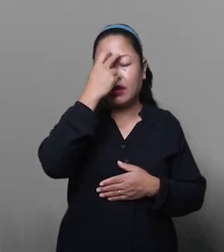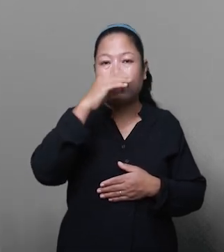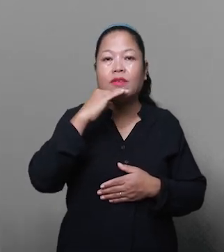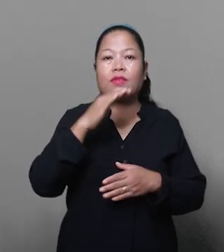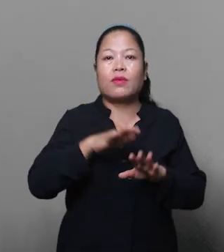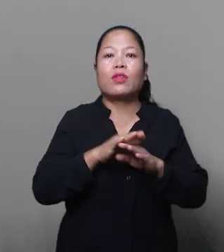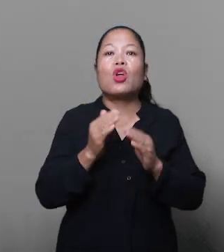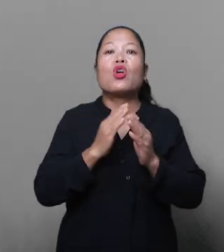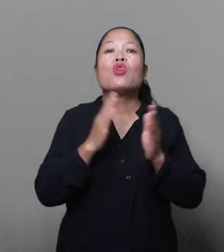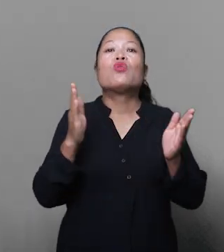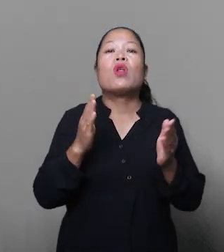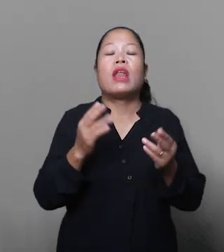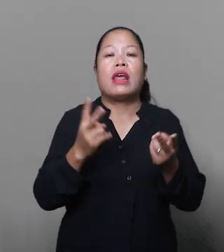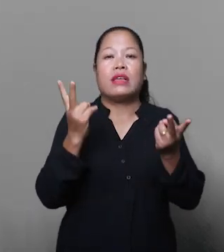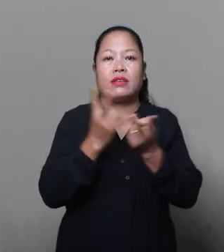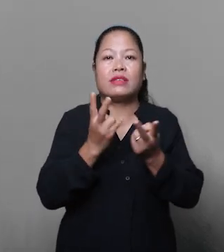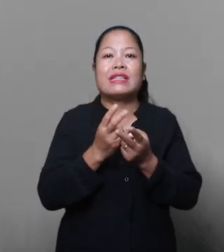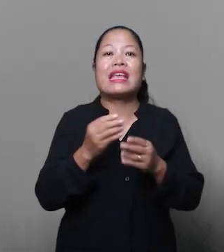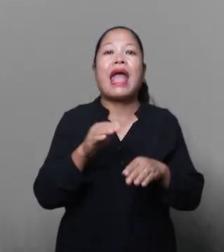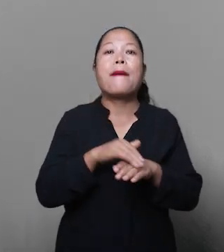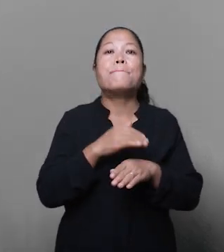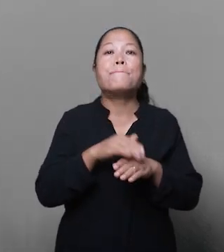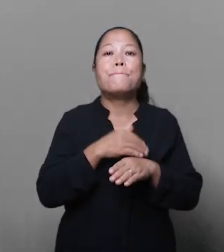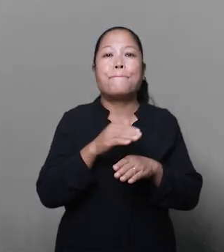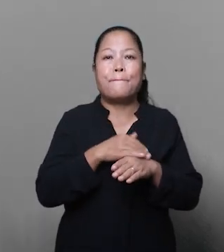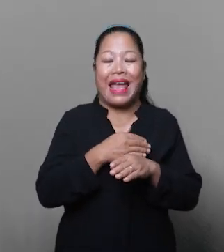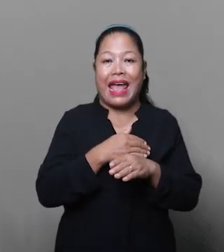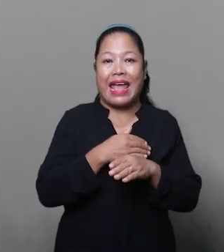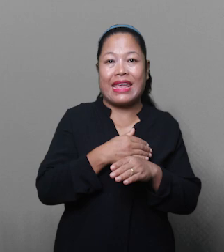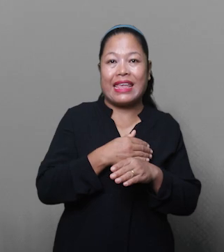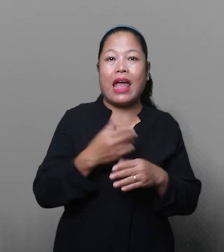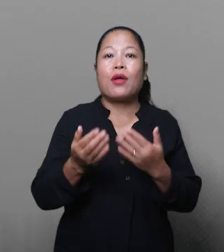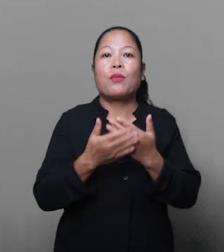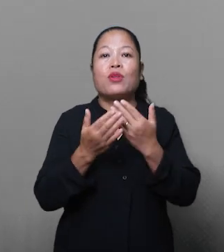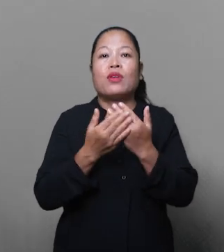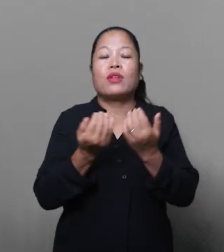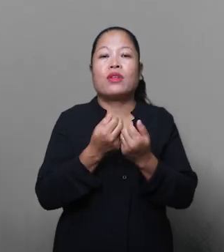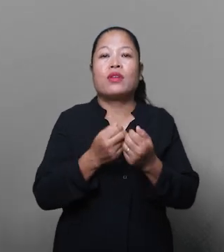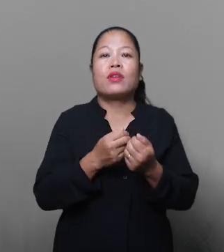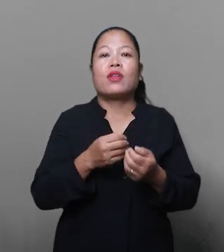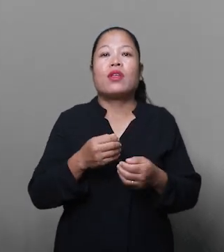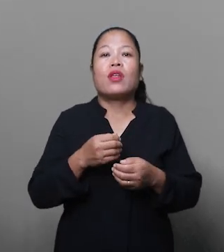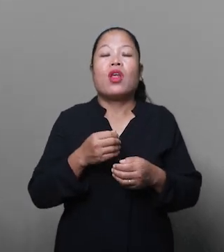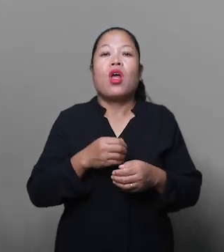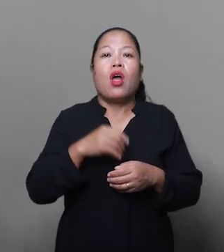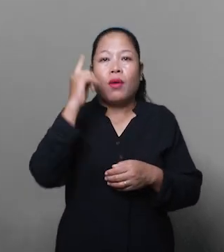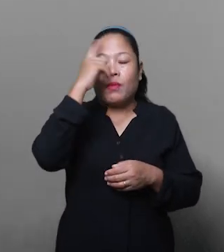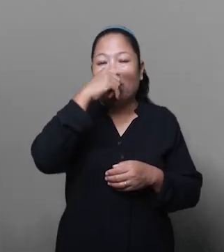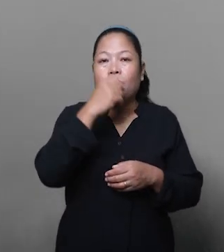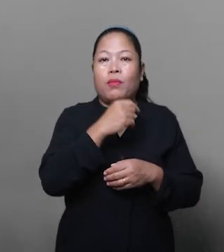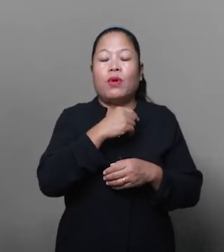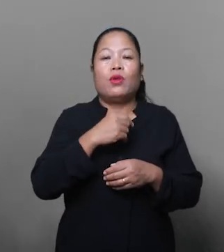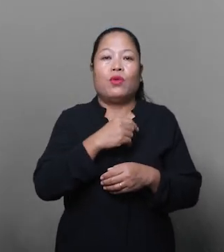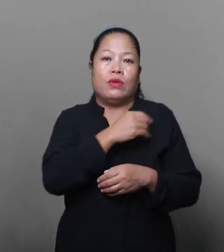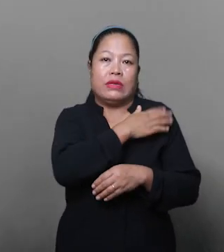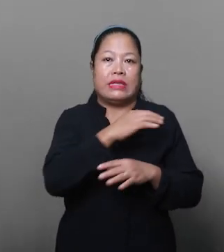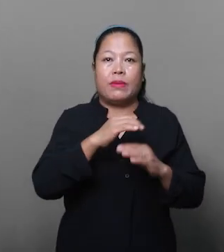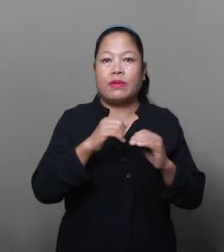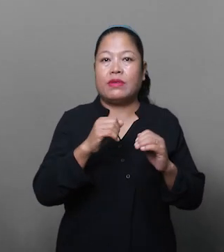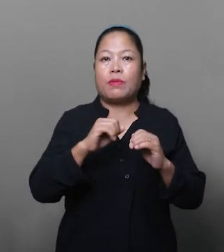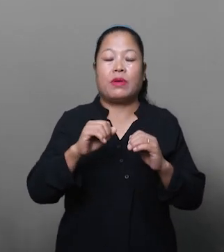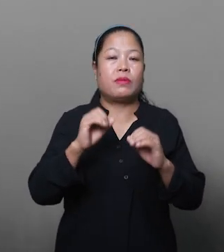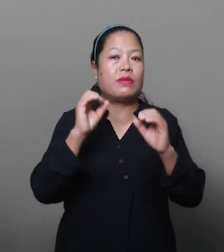किशोर किशोरीहरूलाई ठुलालाई जस्तै माया, हेरचाह, प्रोत्साहन र मनोसामाजिक परामर्श